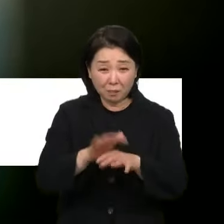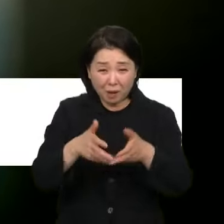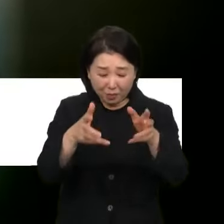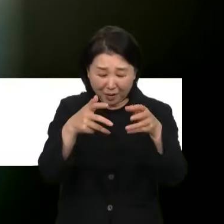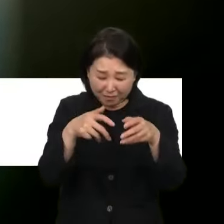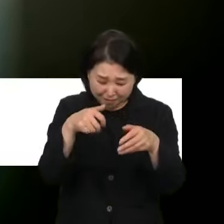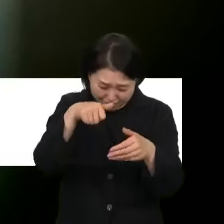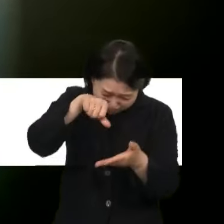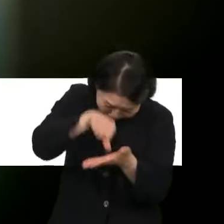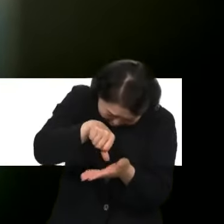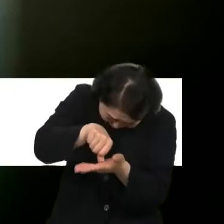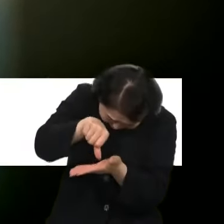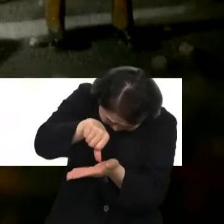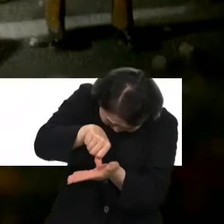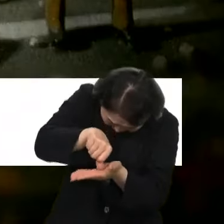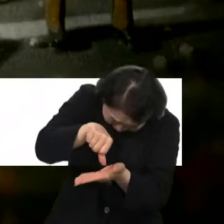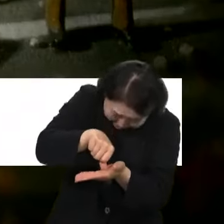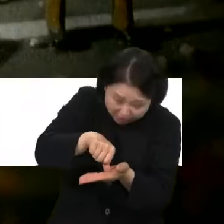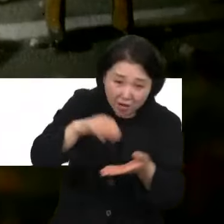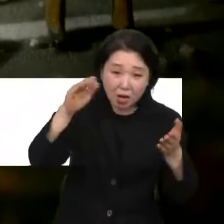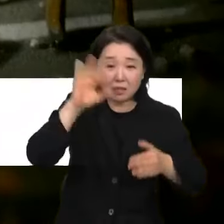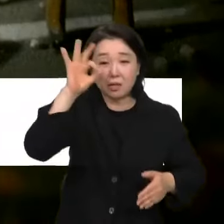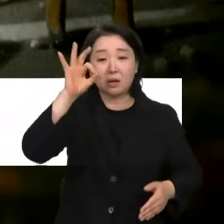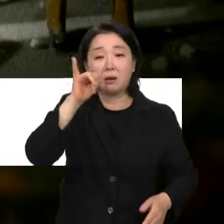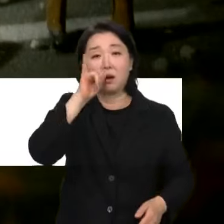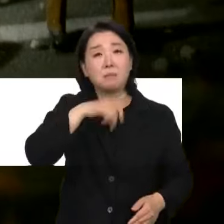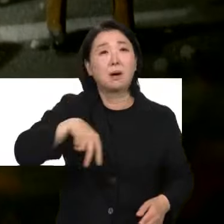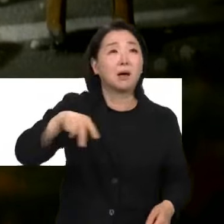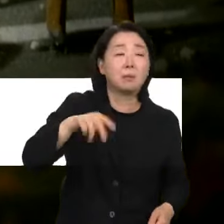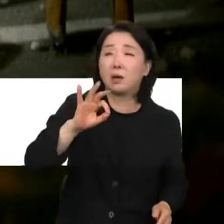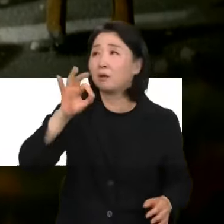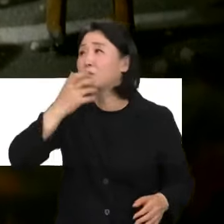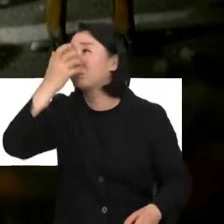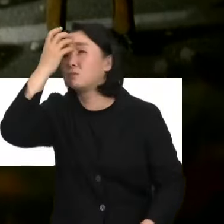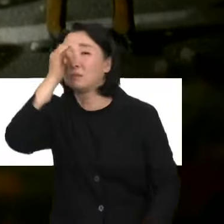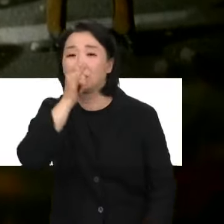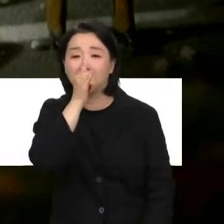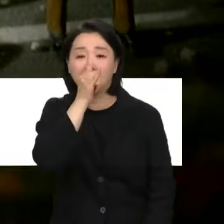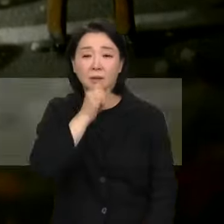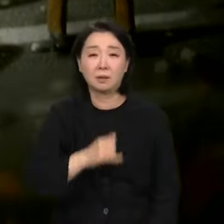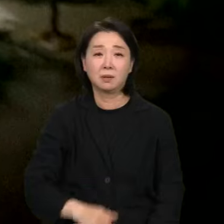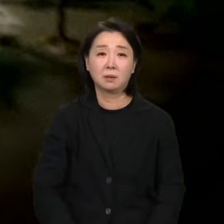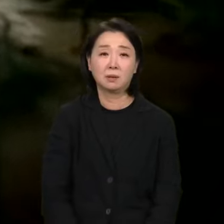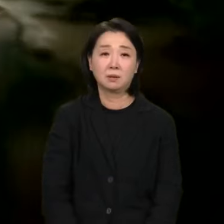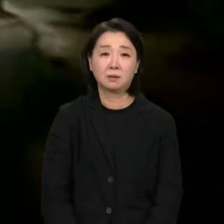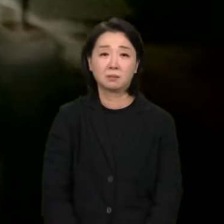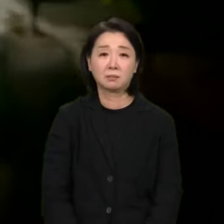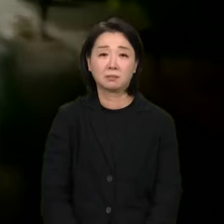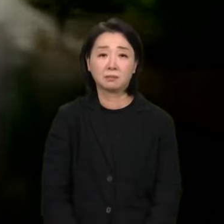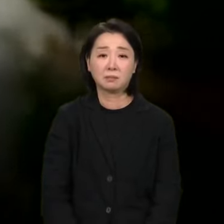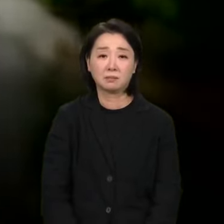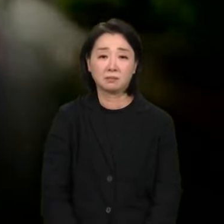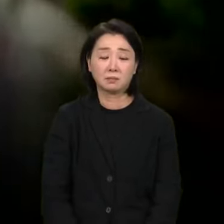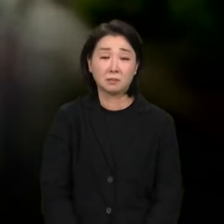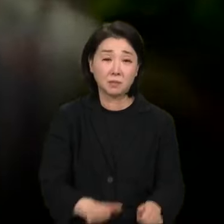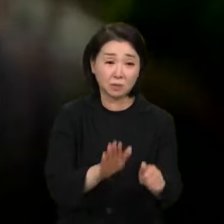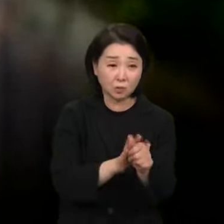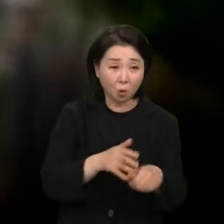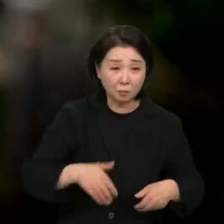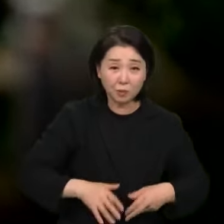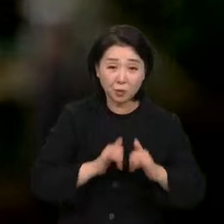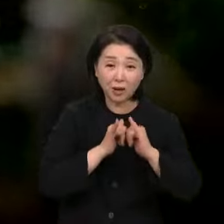사람들, 학생들 찾으러 다니는 거, 막 헤매는 거, 그런 꿈을 꿔. 도움이 필요한 사람들을